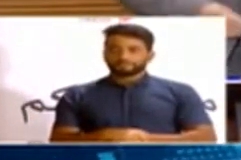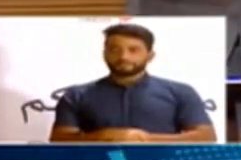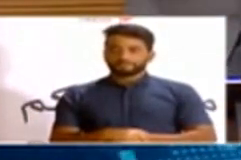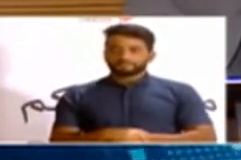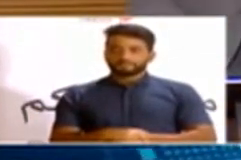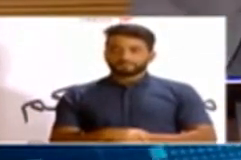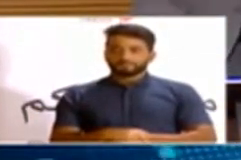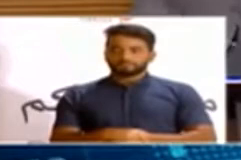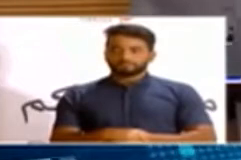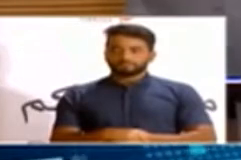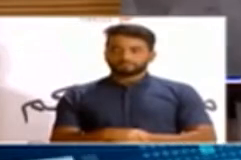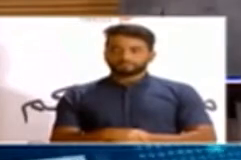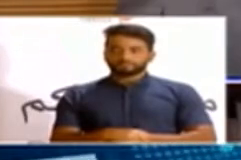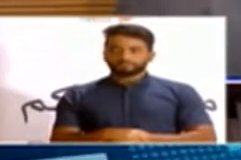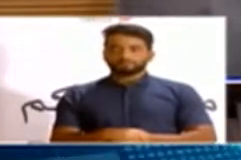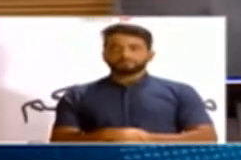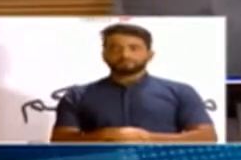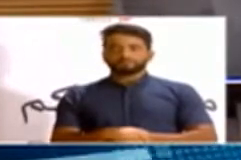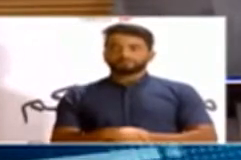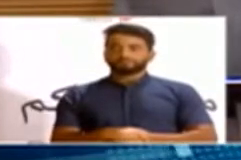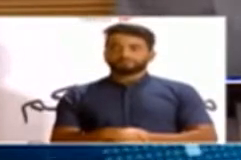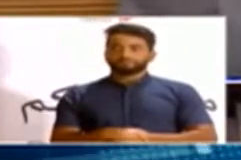مرشحين مدعومين